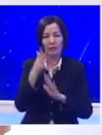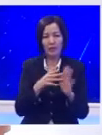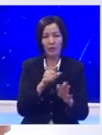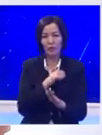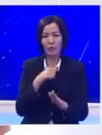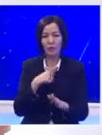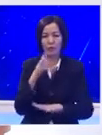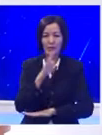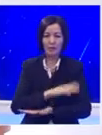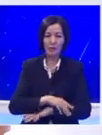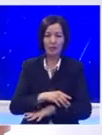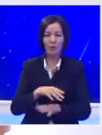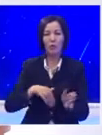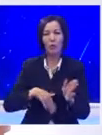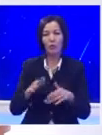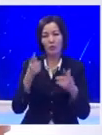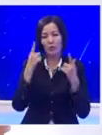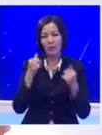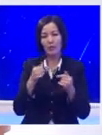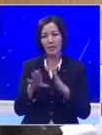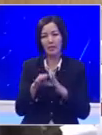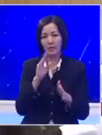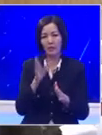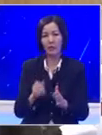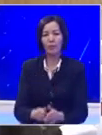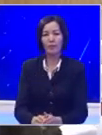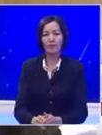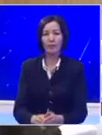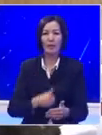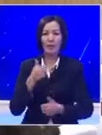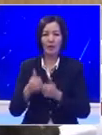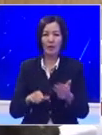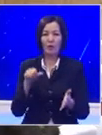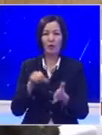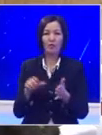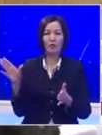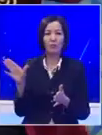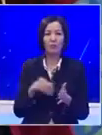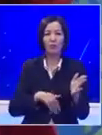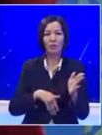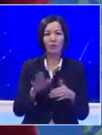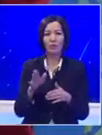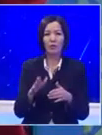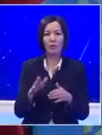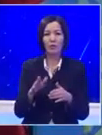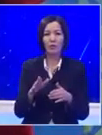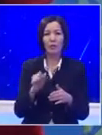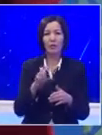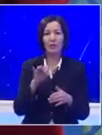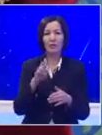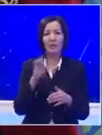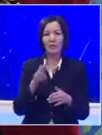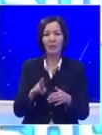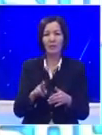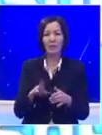өте жетік білетін маманды таңдау. Байқауға қатысушылардың барлығы өзінің маманы, солардың бірі Асылбек